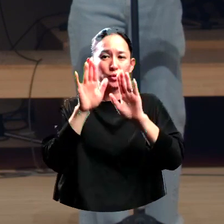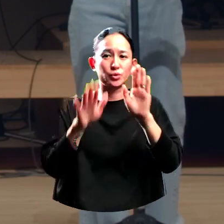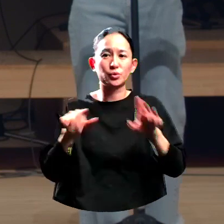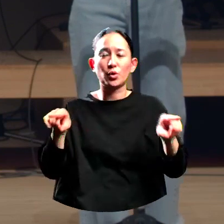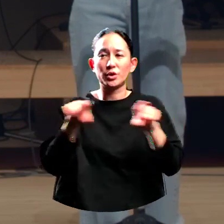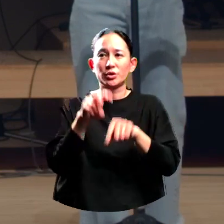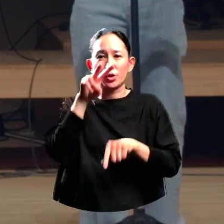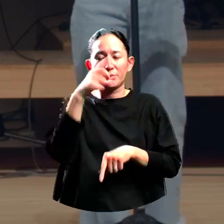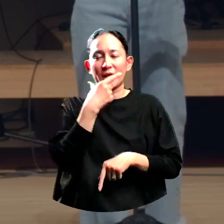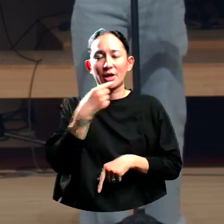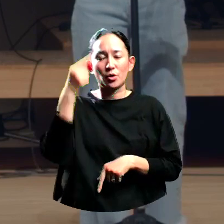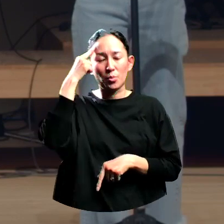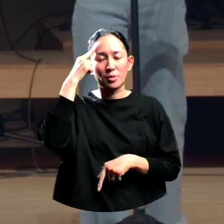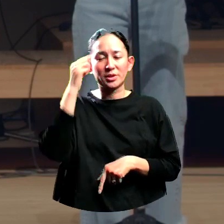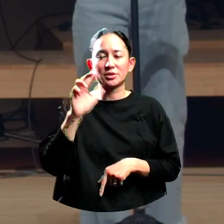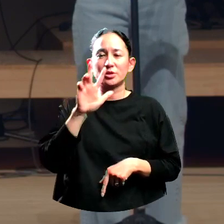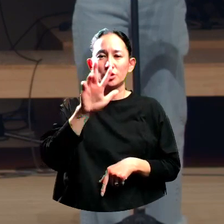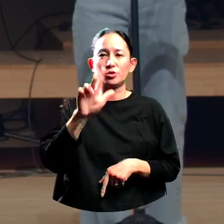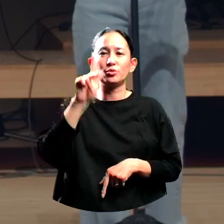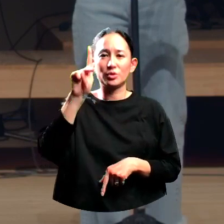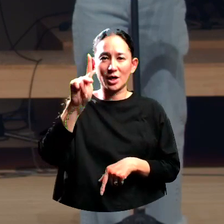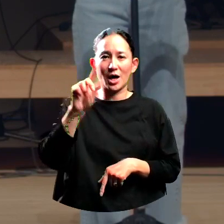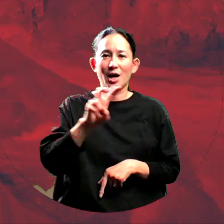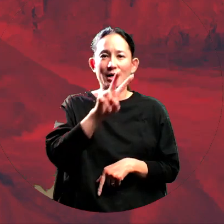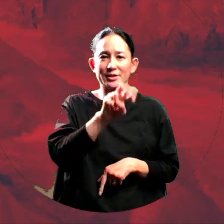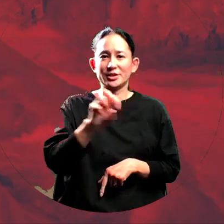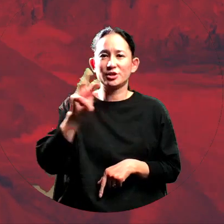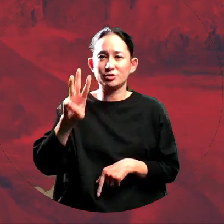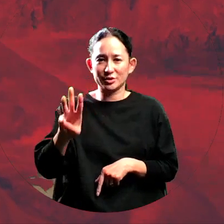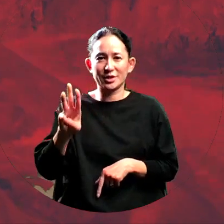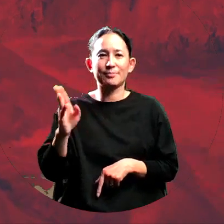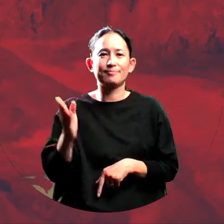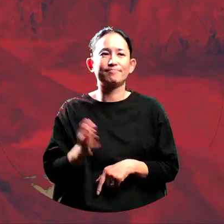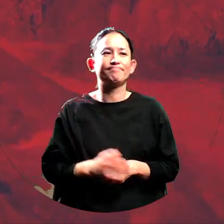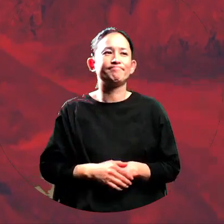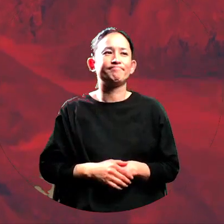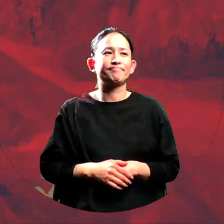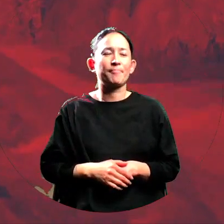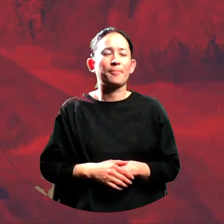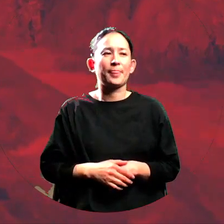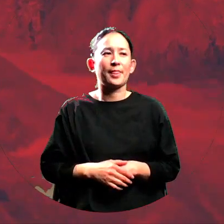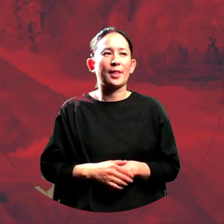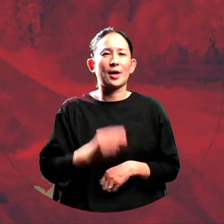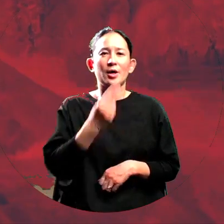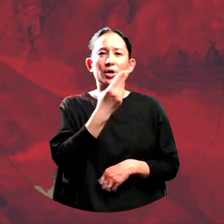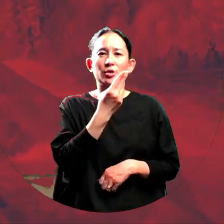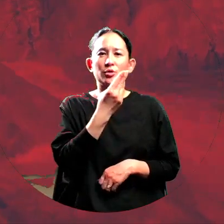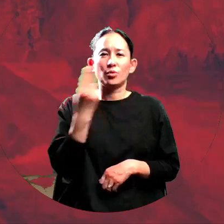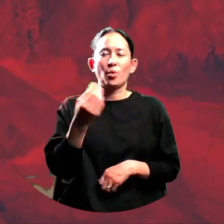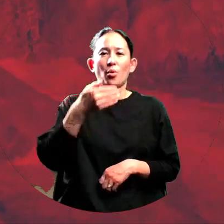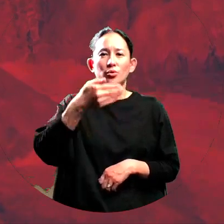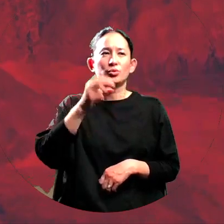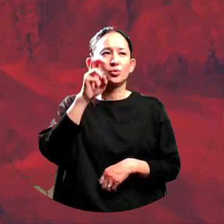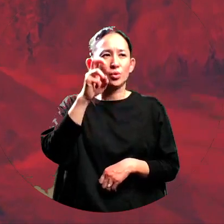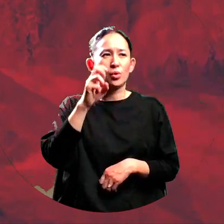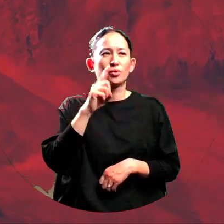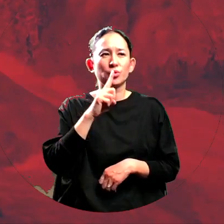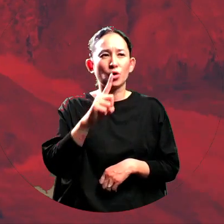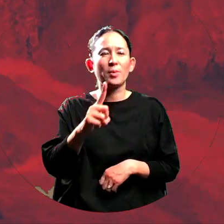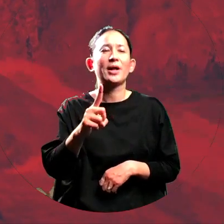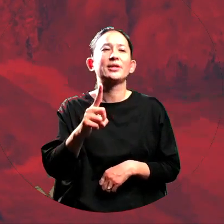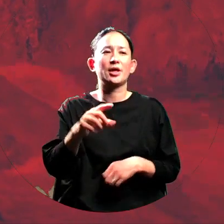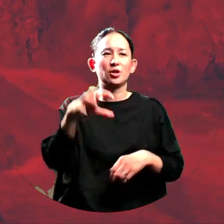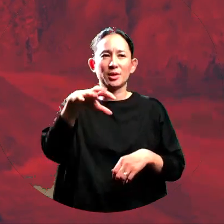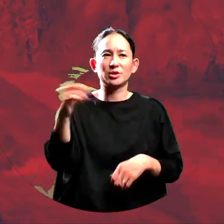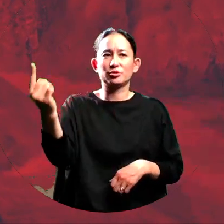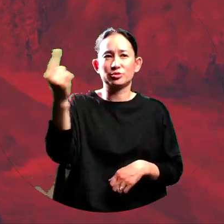look at what happened. ルカの23章のところ。 This is Luke 23. ご一緒に読んでみましょう。3、はい。ドクロと呼ばれ